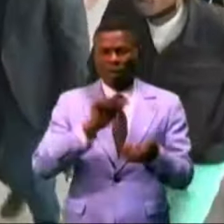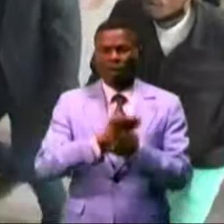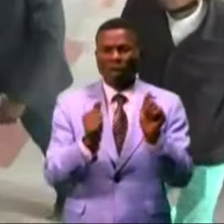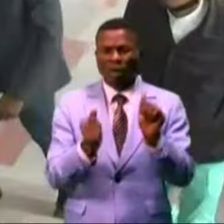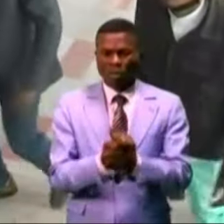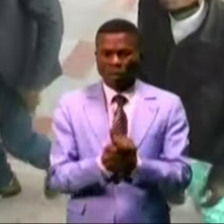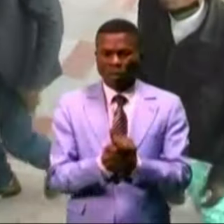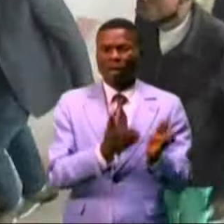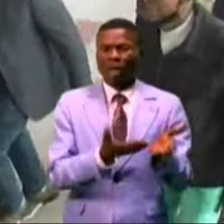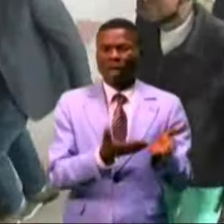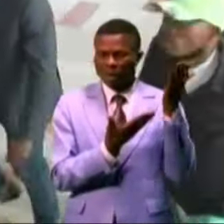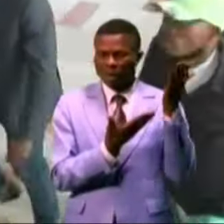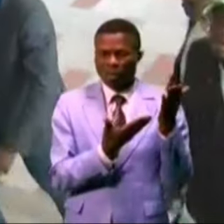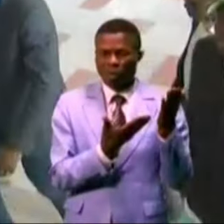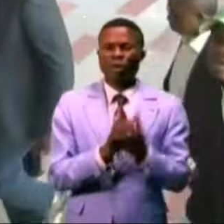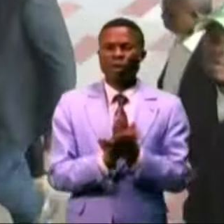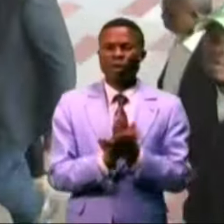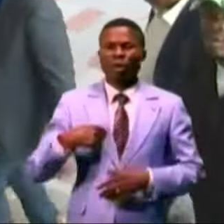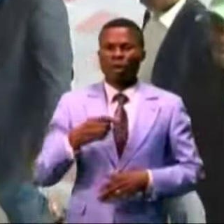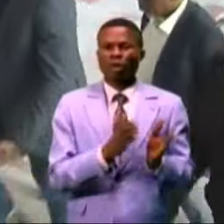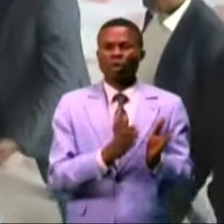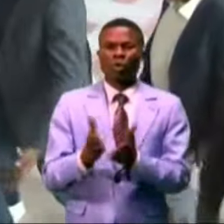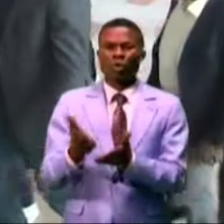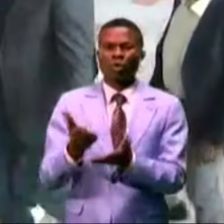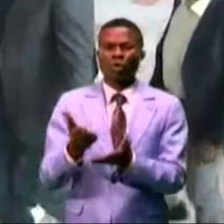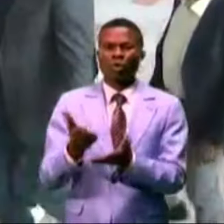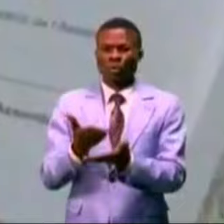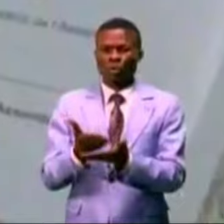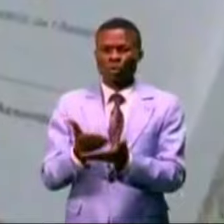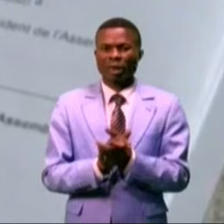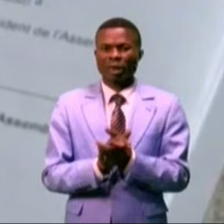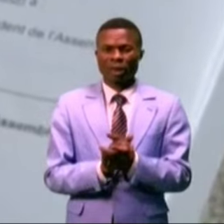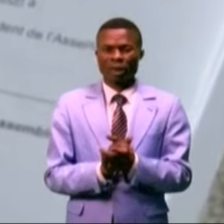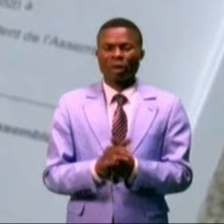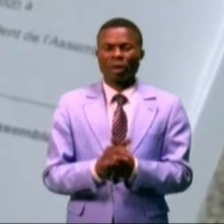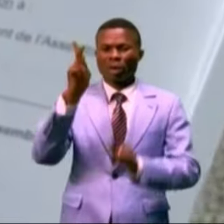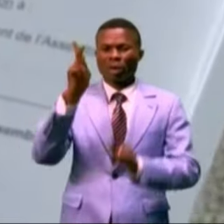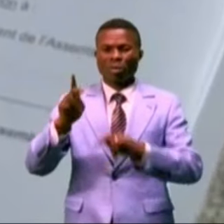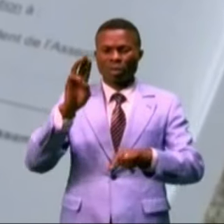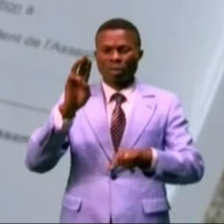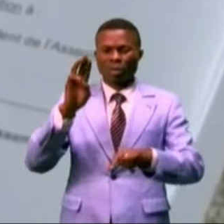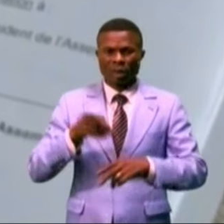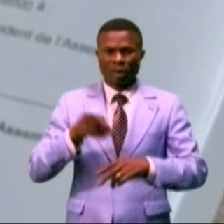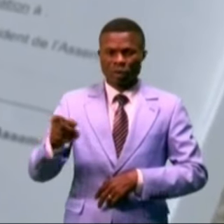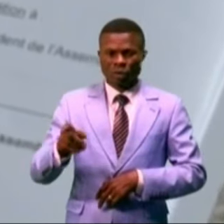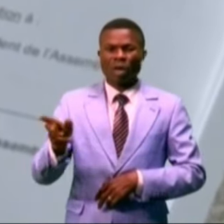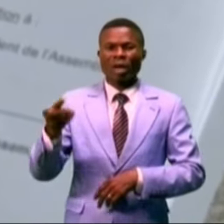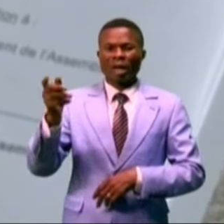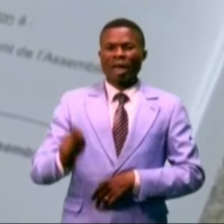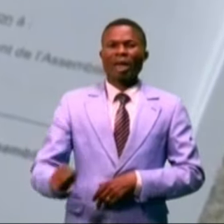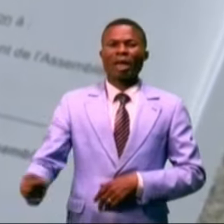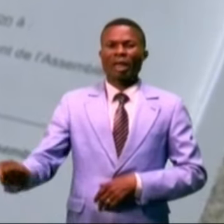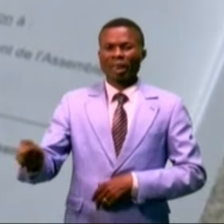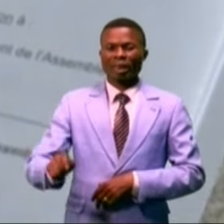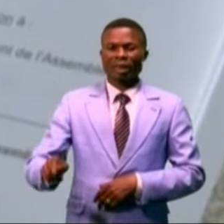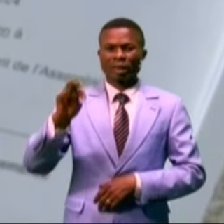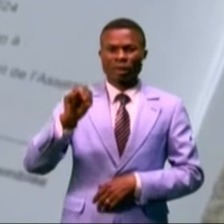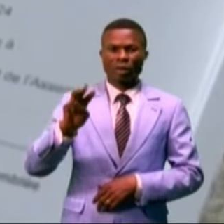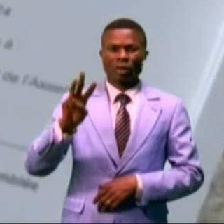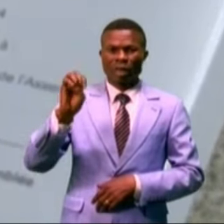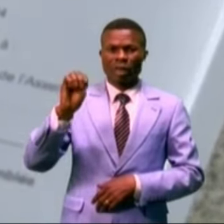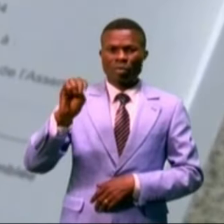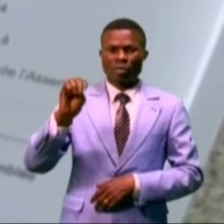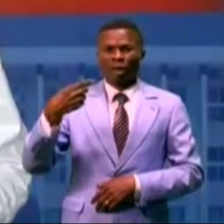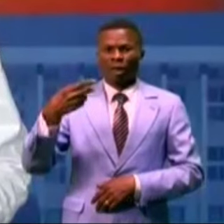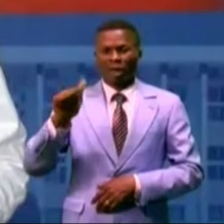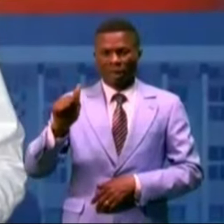questions majeures dont avec ce qui préoccupe la population sur l'aspect infrastructurel. Il y a plusieurs